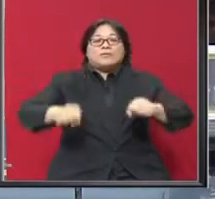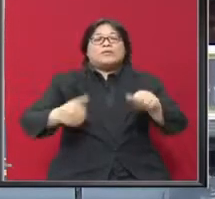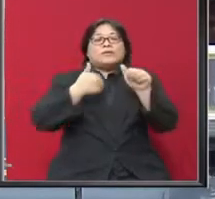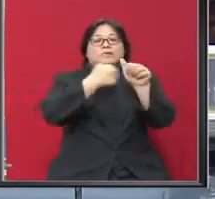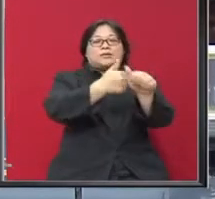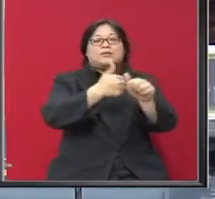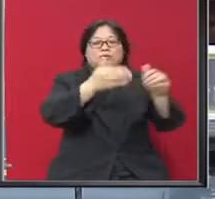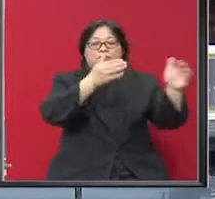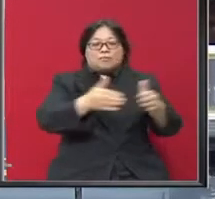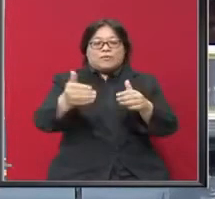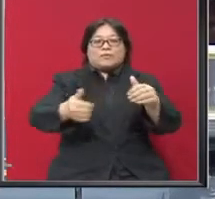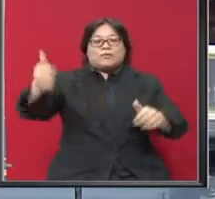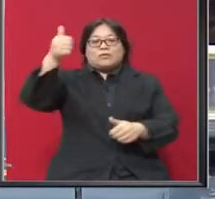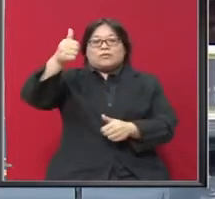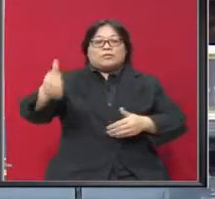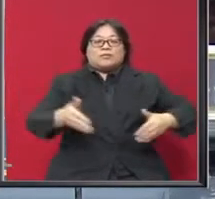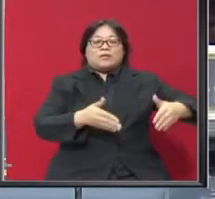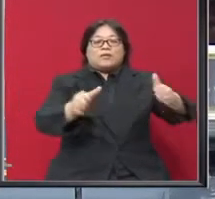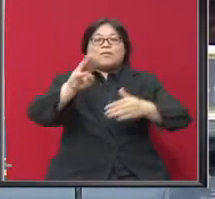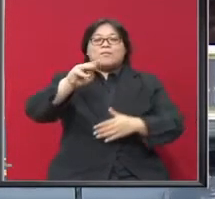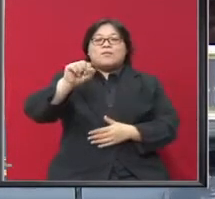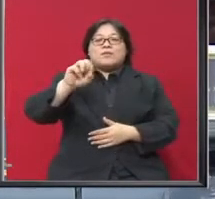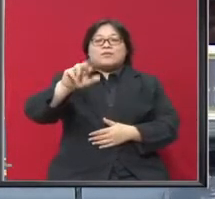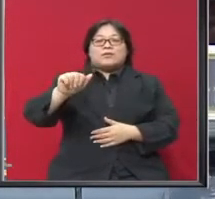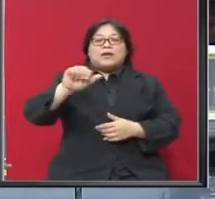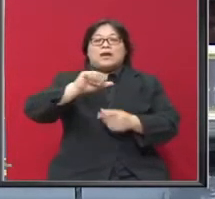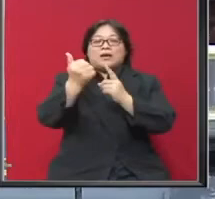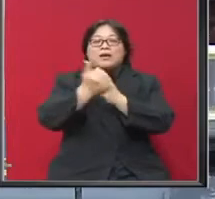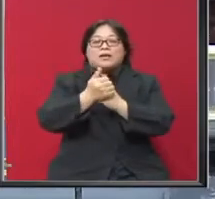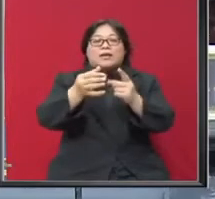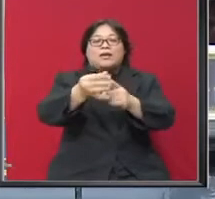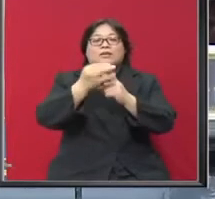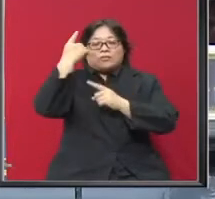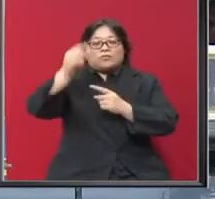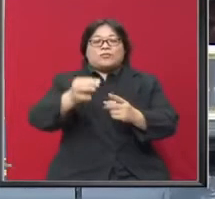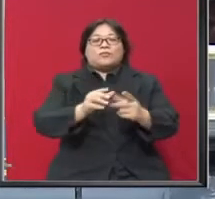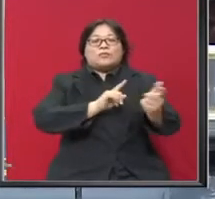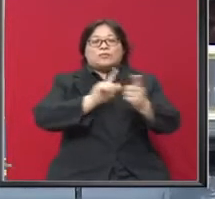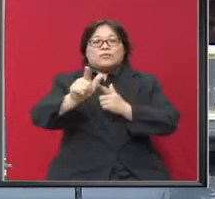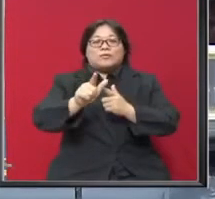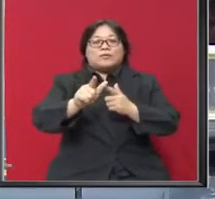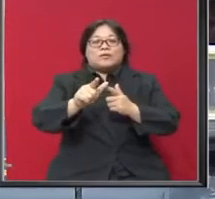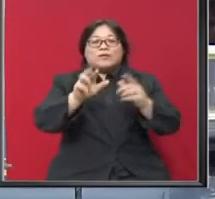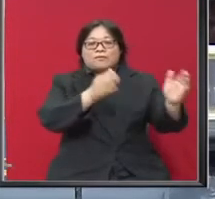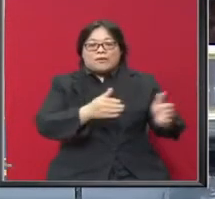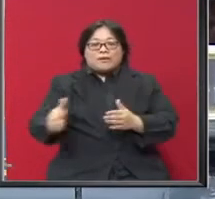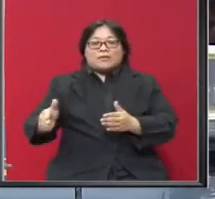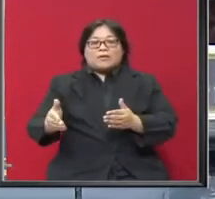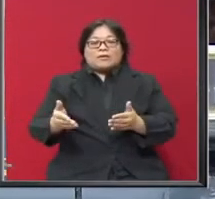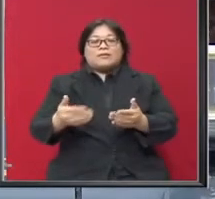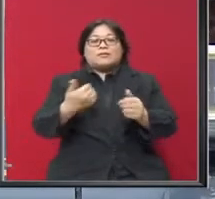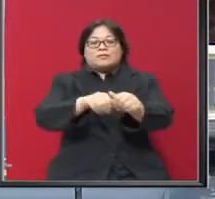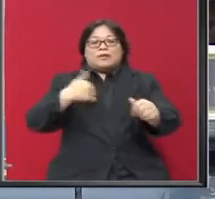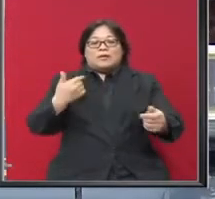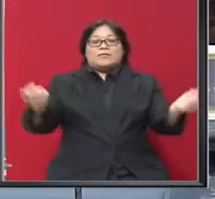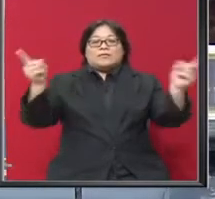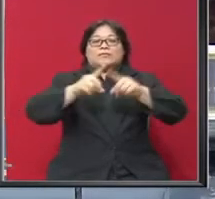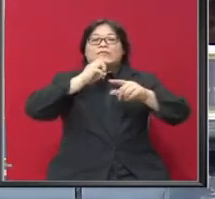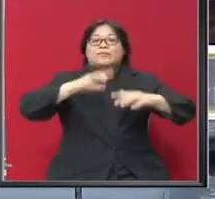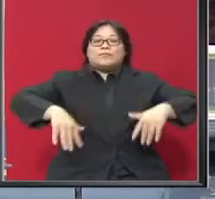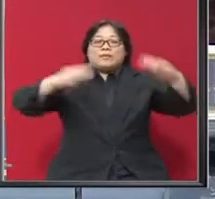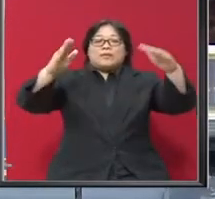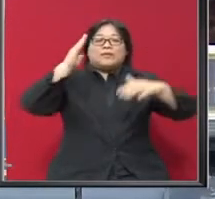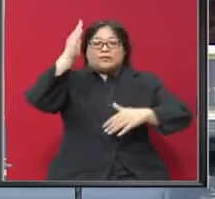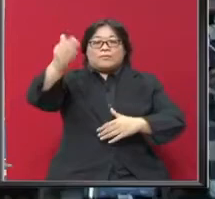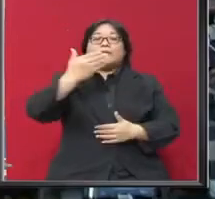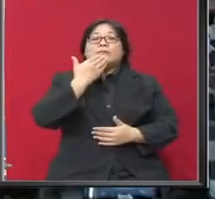mati pelan induk selera mesra alam khususnya dalam pelurusan kebenaran merancang bagian ngelock tragedi banjir pada masa hadapan